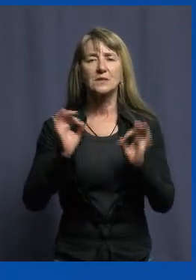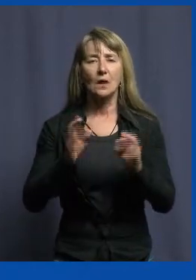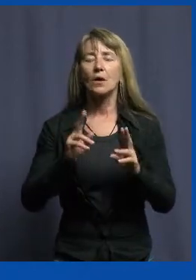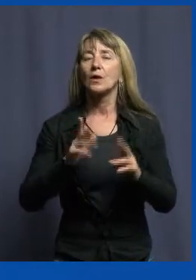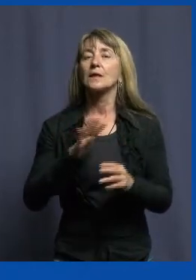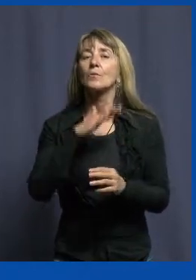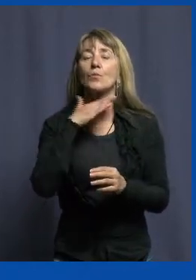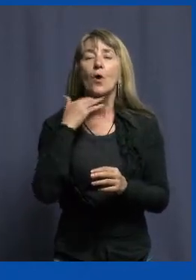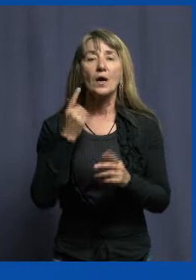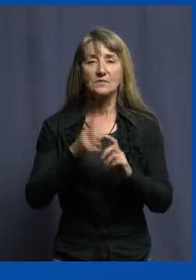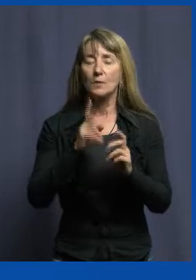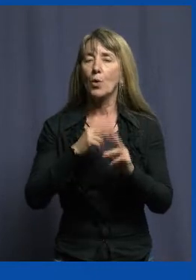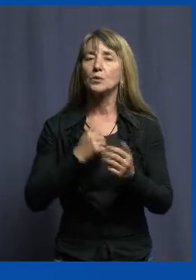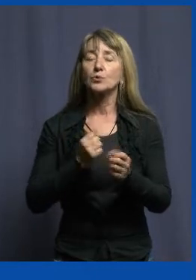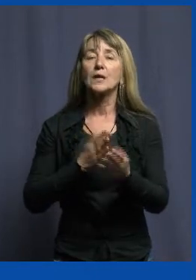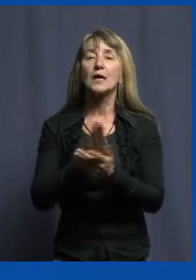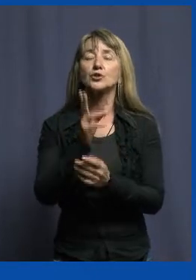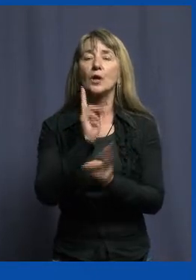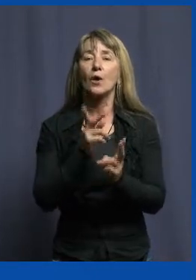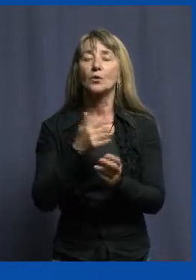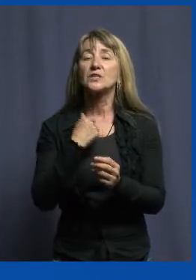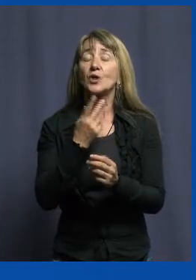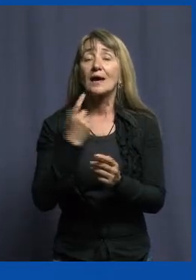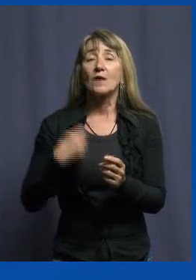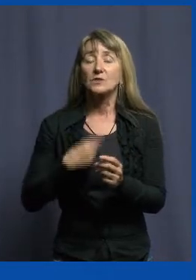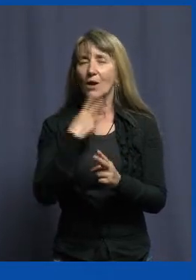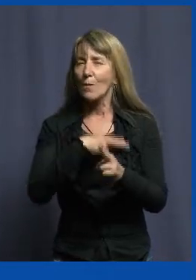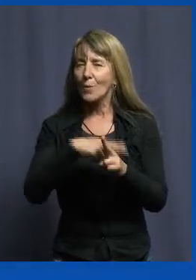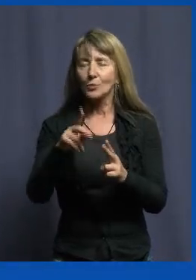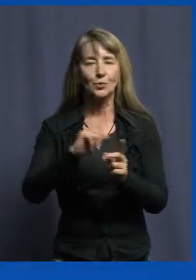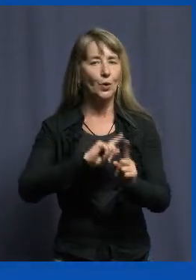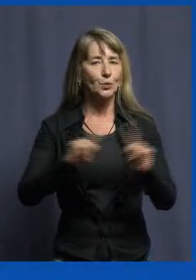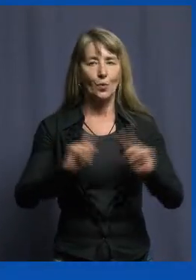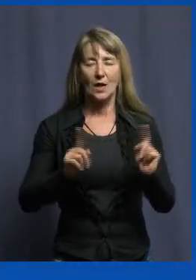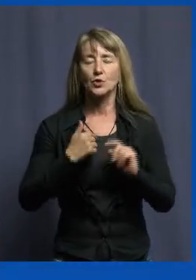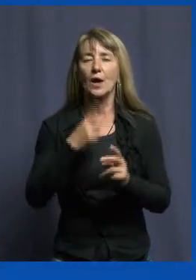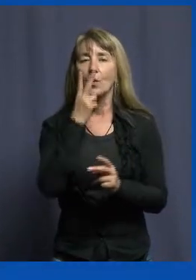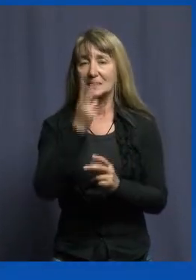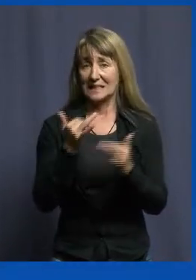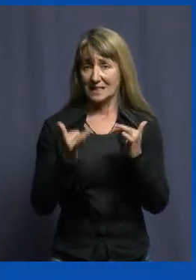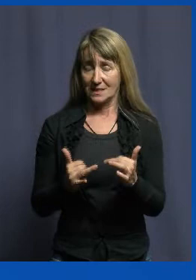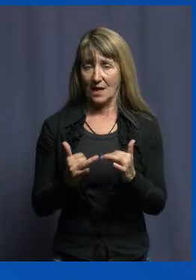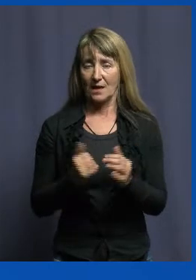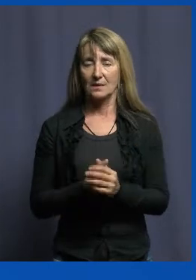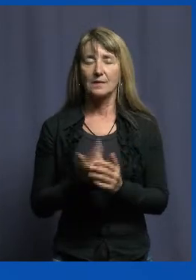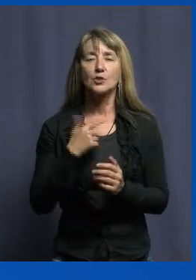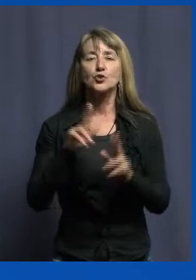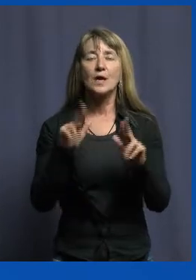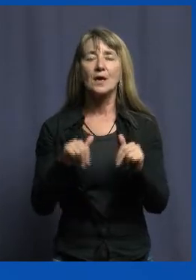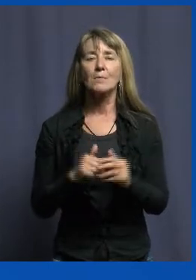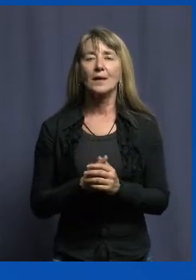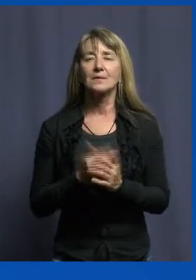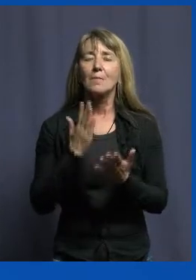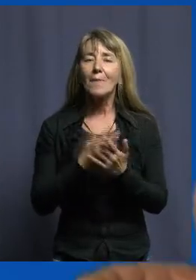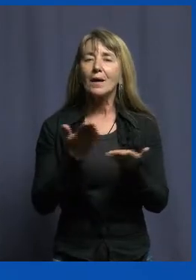da uradim na način kako sam rekao, da će Kragujevac izgledati potpuno drugačije od ono kako izgleda sada, da će imati